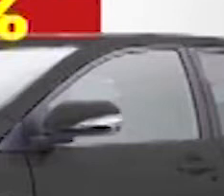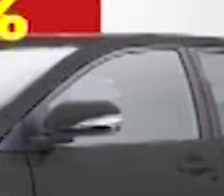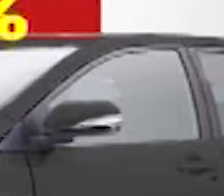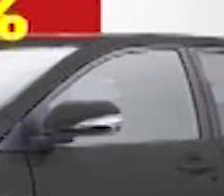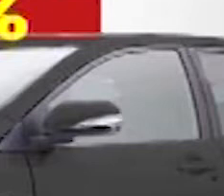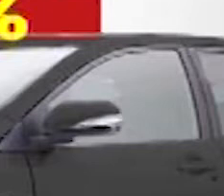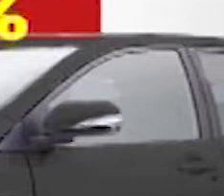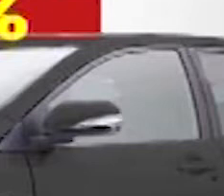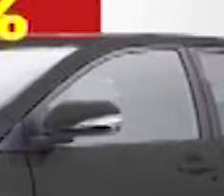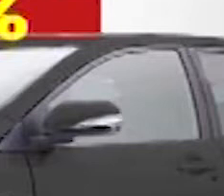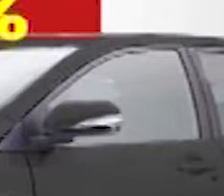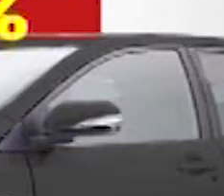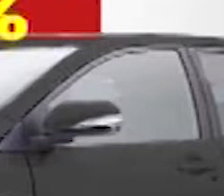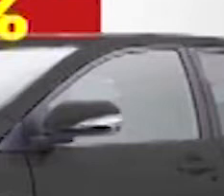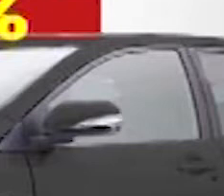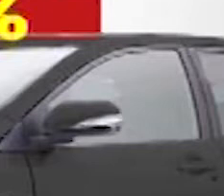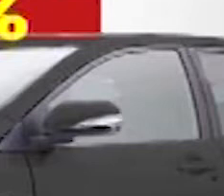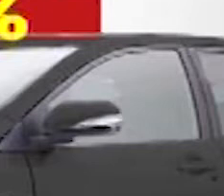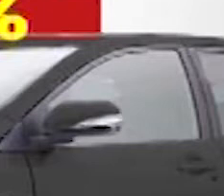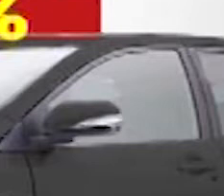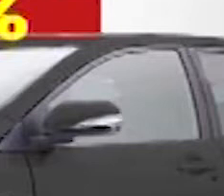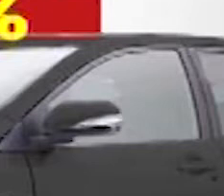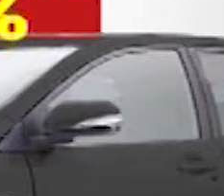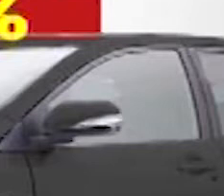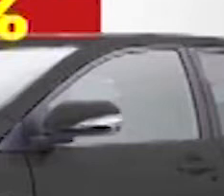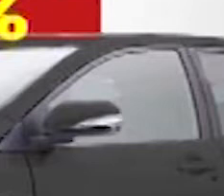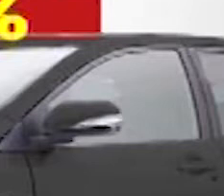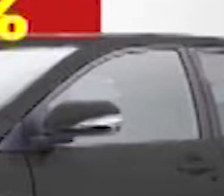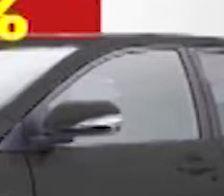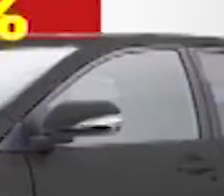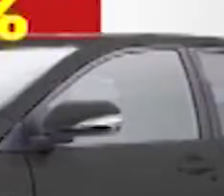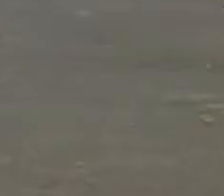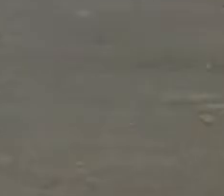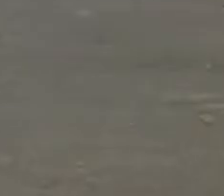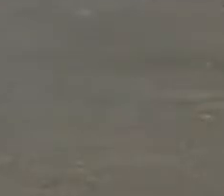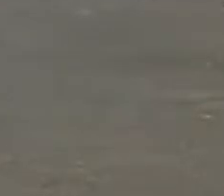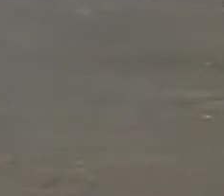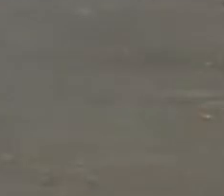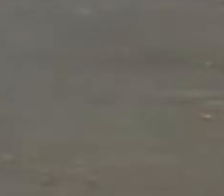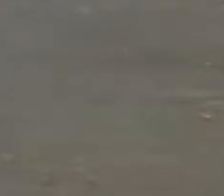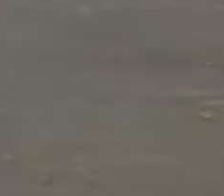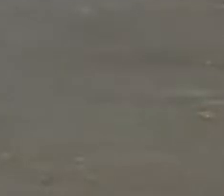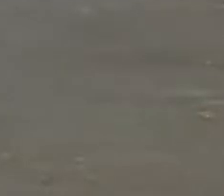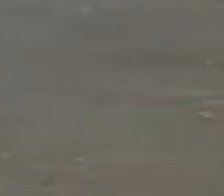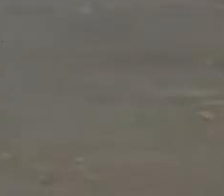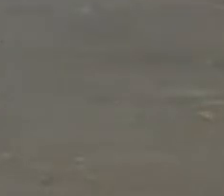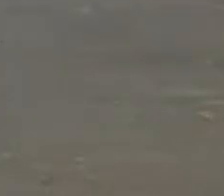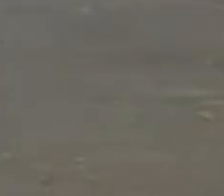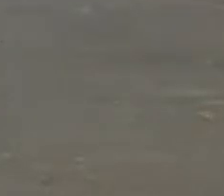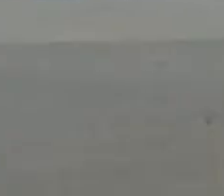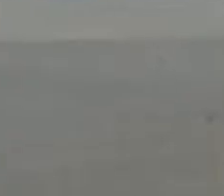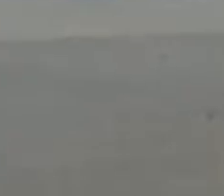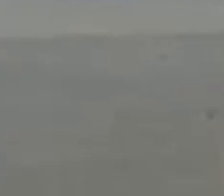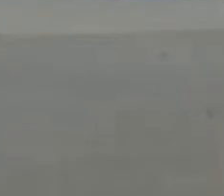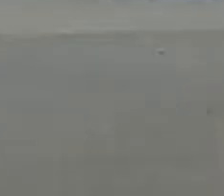1.500 cc yang memiliki tingkat kandungan lokal 70%. Kategori mobil ini dipilih karena